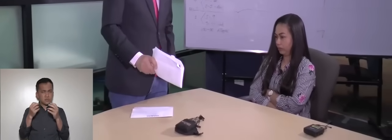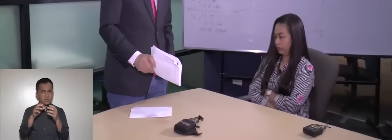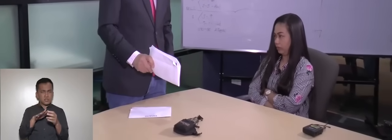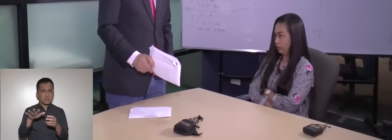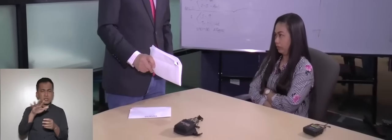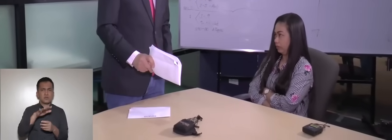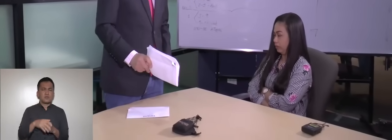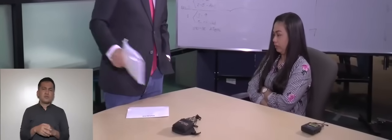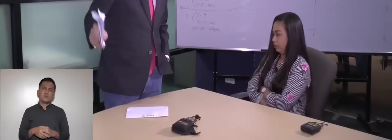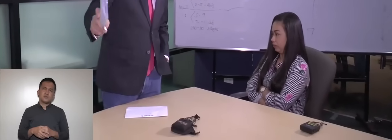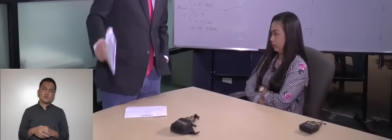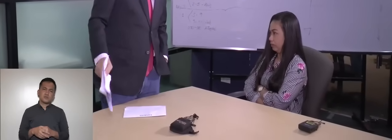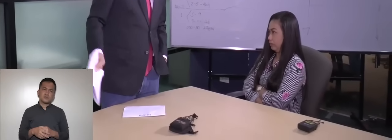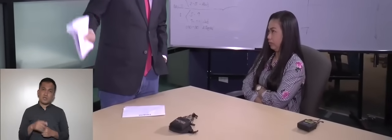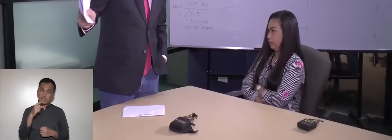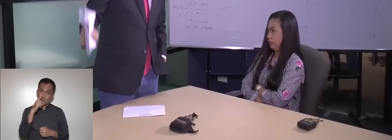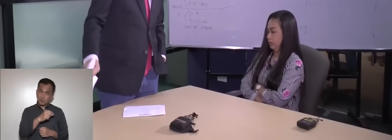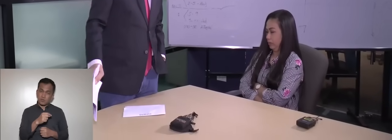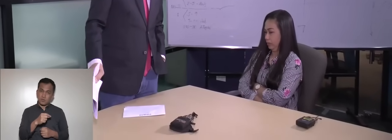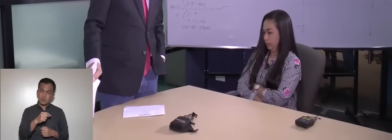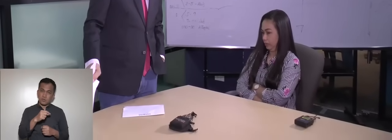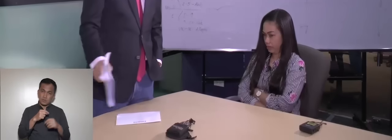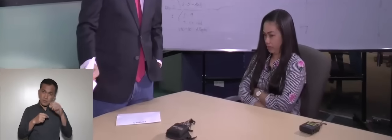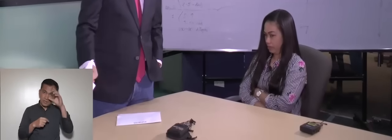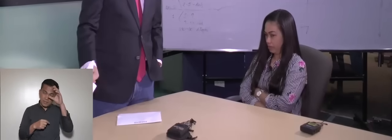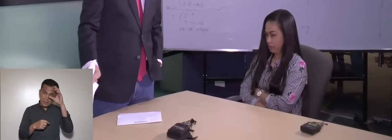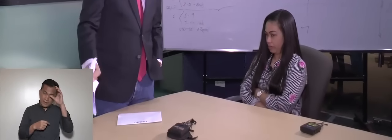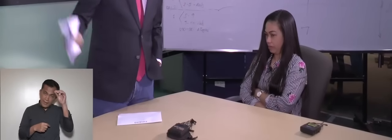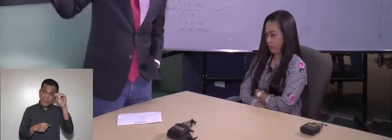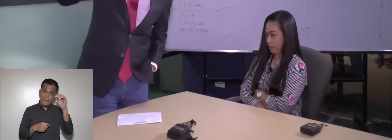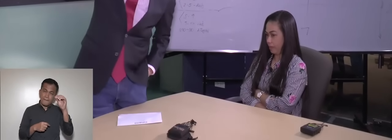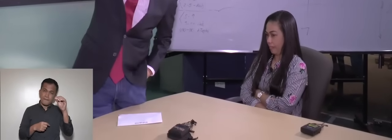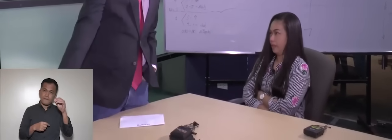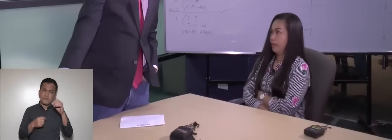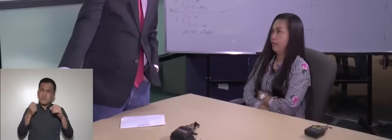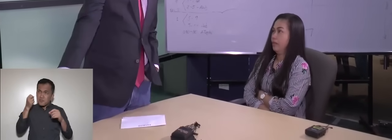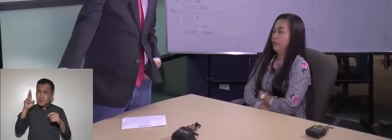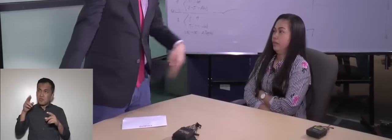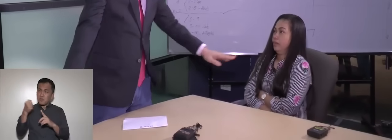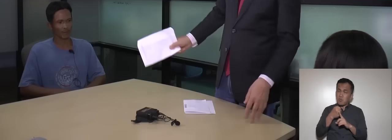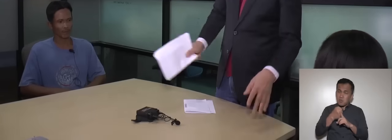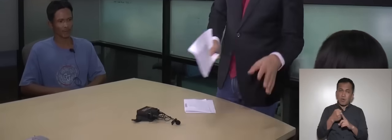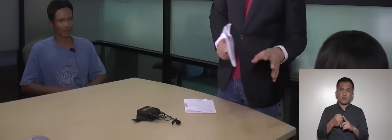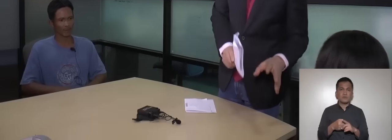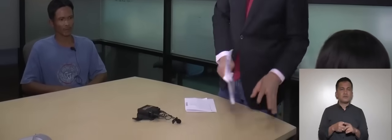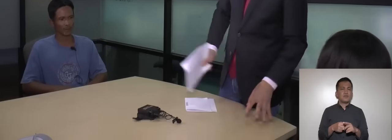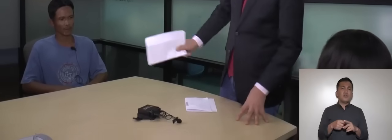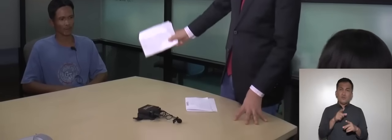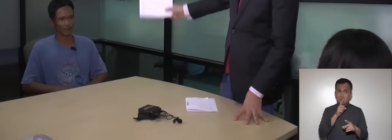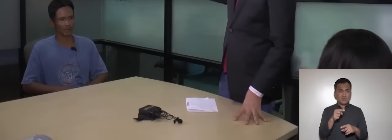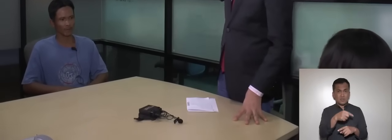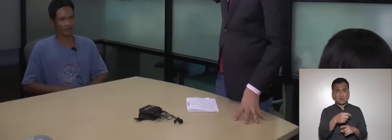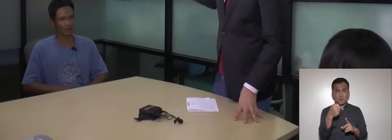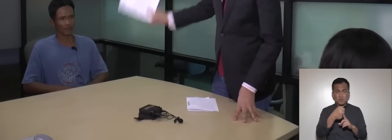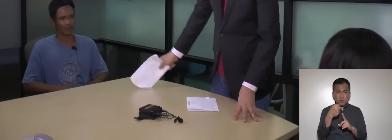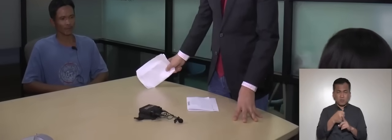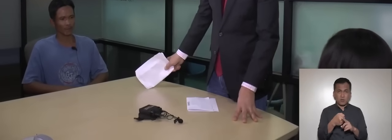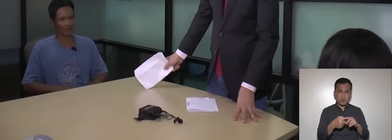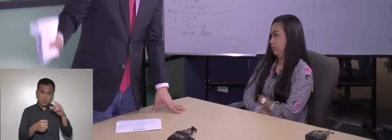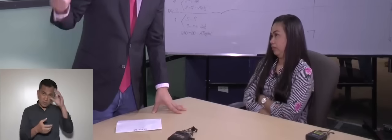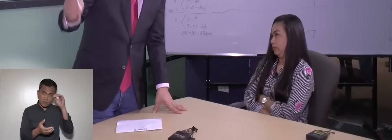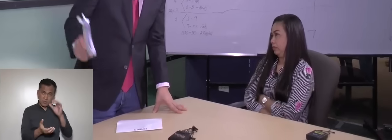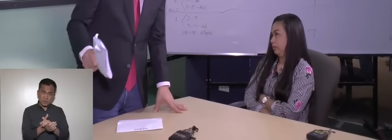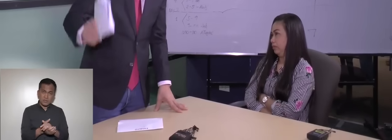sa inyo na isinusumbong ng mga lalaki na, sir, nambubugbog yan. Kung nambubugbog po si